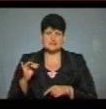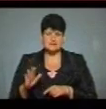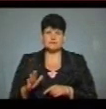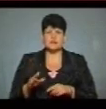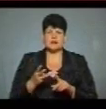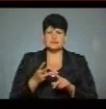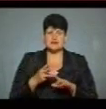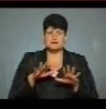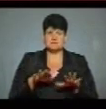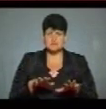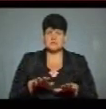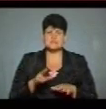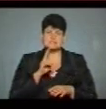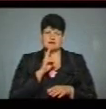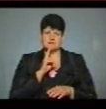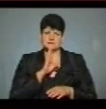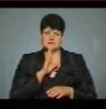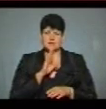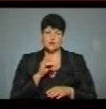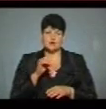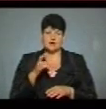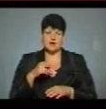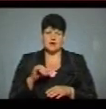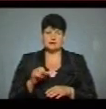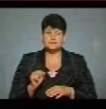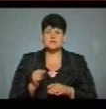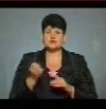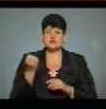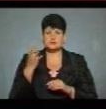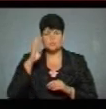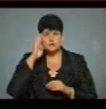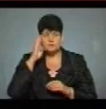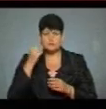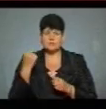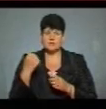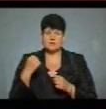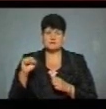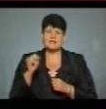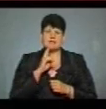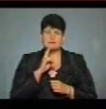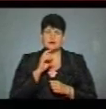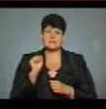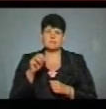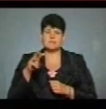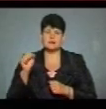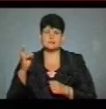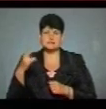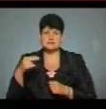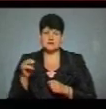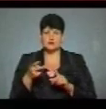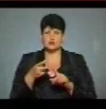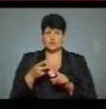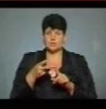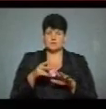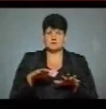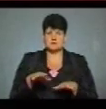у Юліани Тунецької із Кременця. Серед 16 чоловіків перемогу здобув кременецький спортсмен Андрій Мандій, другу сходинку